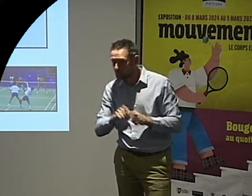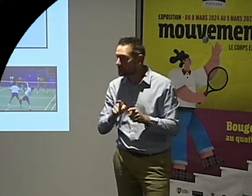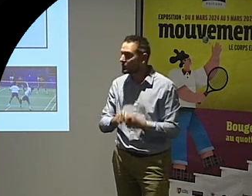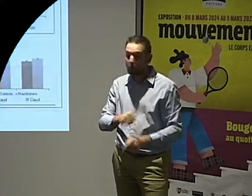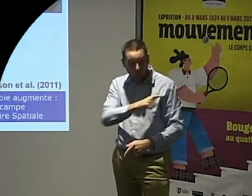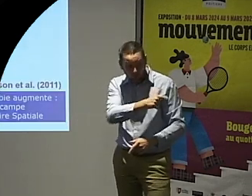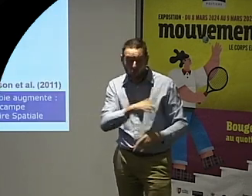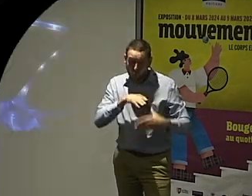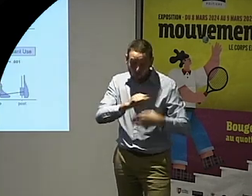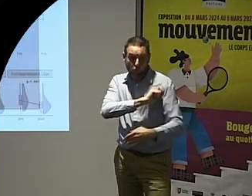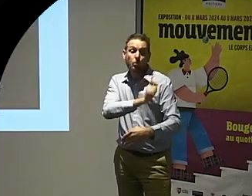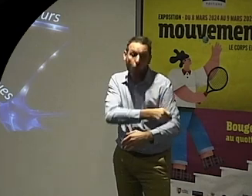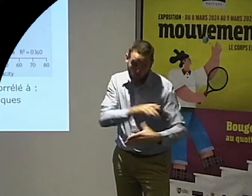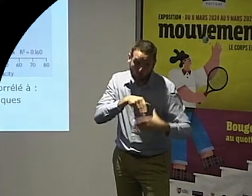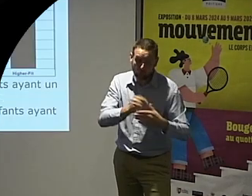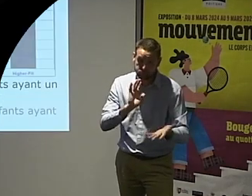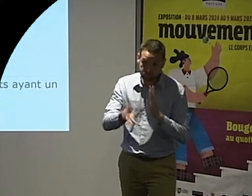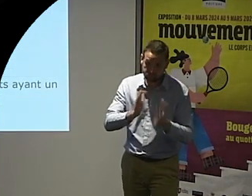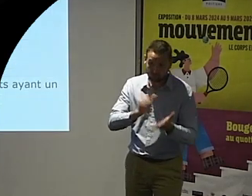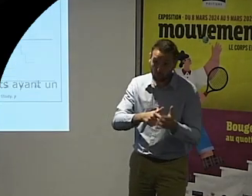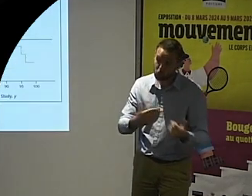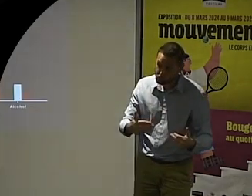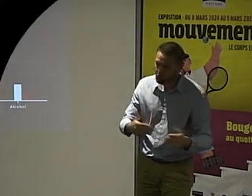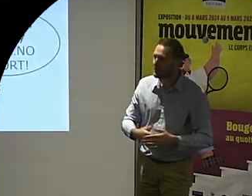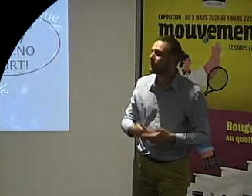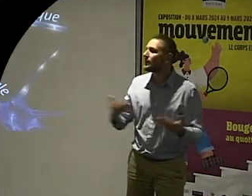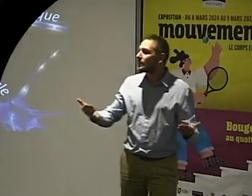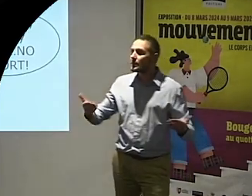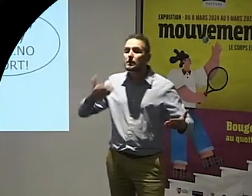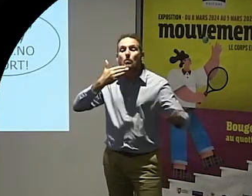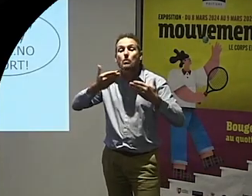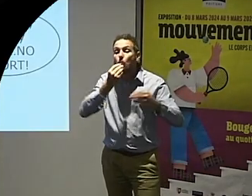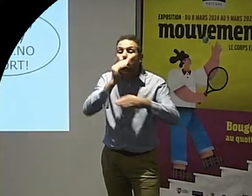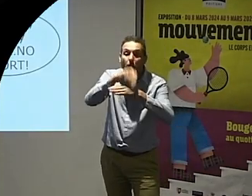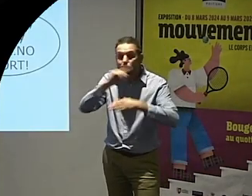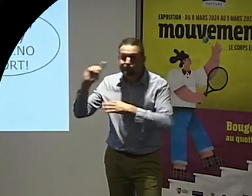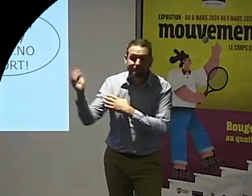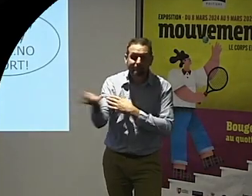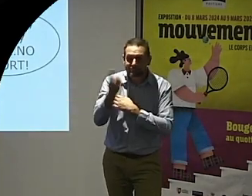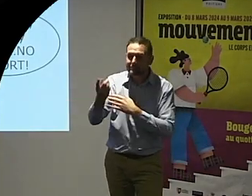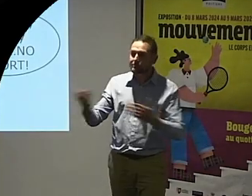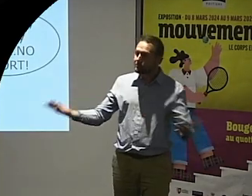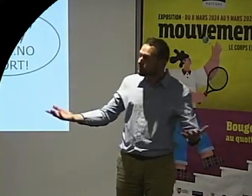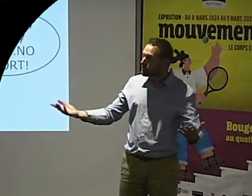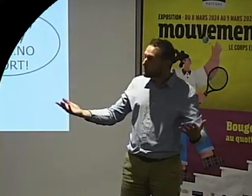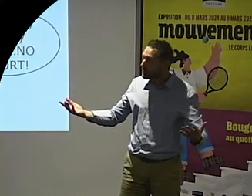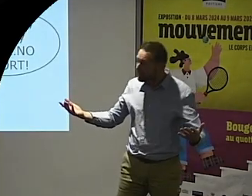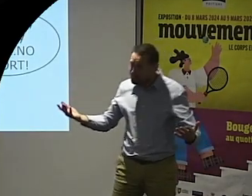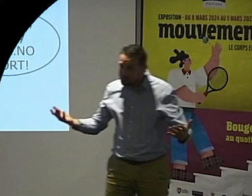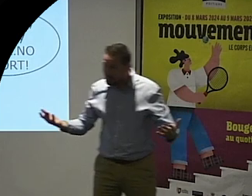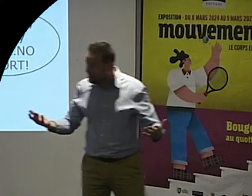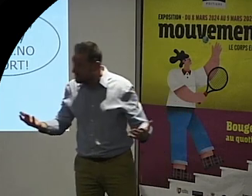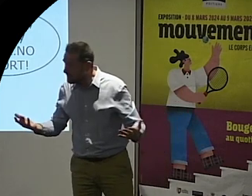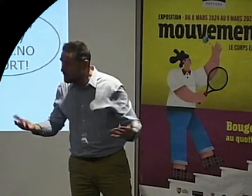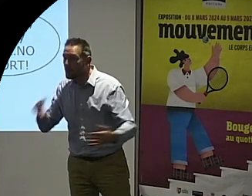fait du sport, d'activité physique depuis tout à l'heure. Et puis, je vous souhaite à tous une bonne soirée. N'hésitez pas voilà, à aller voir